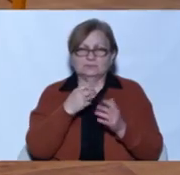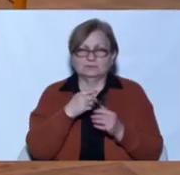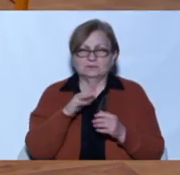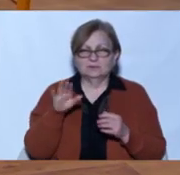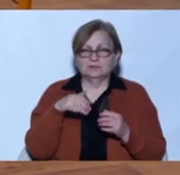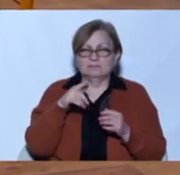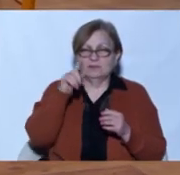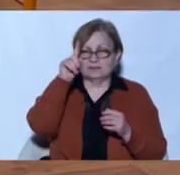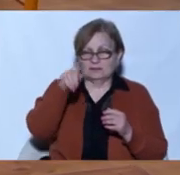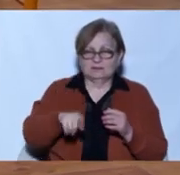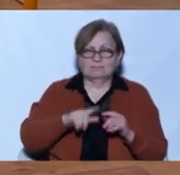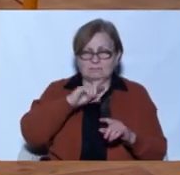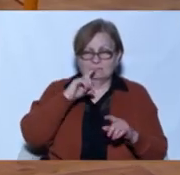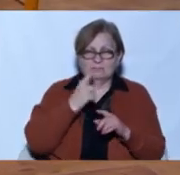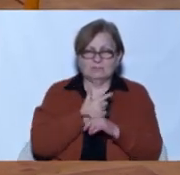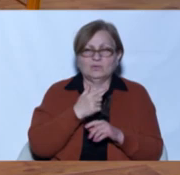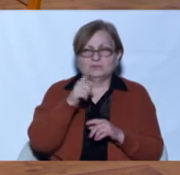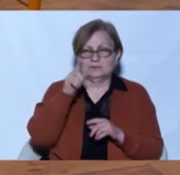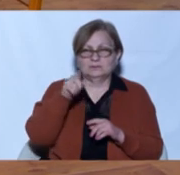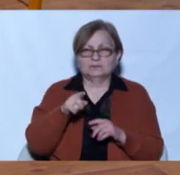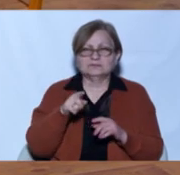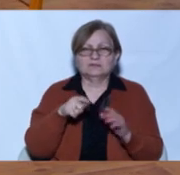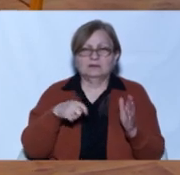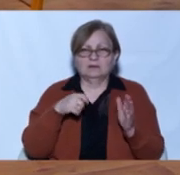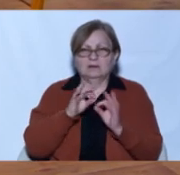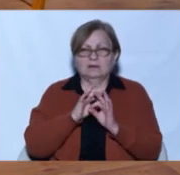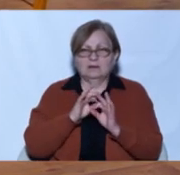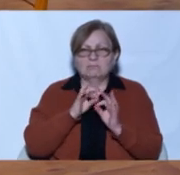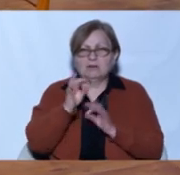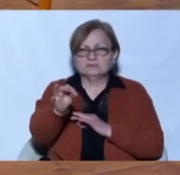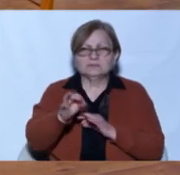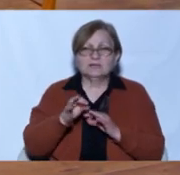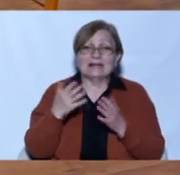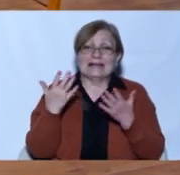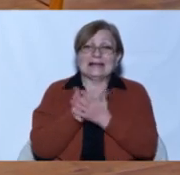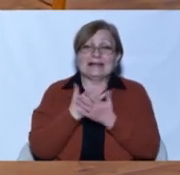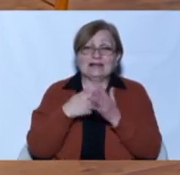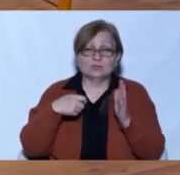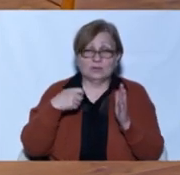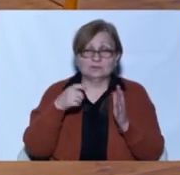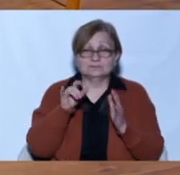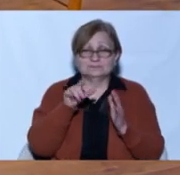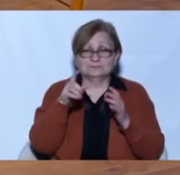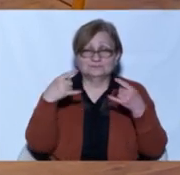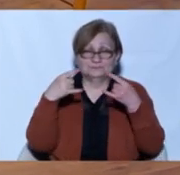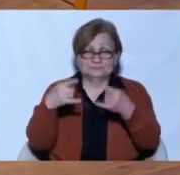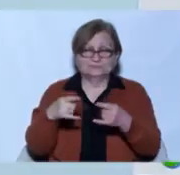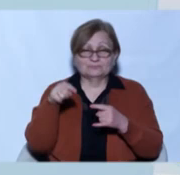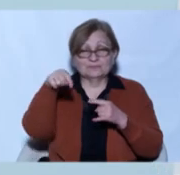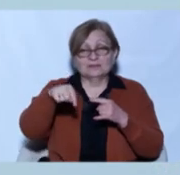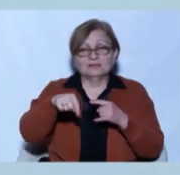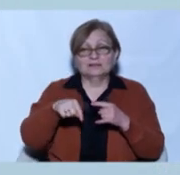შემდეგ გაეცით აი სწორედ ამ განყოფილებაში, სადაც კინოეკრანია მიხატული, რა